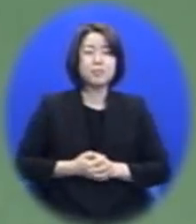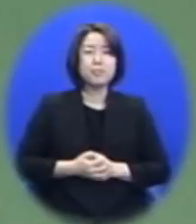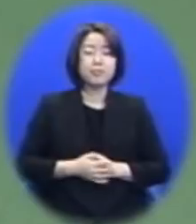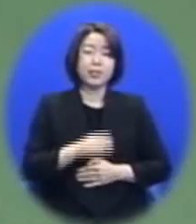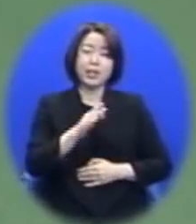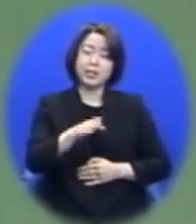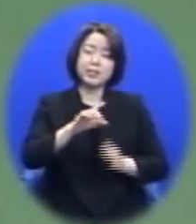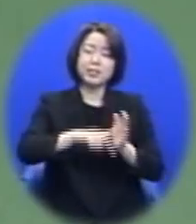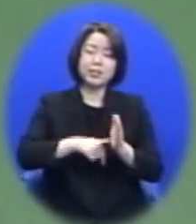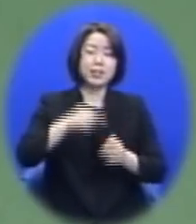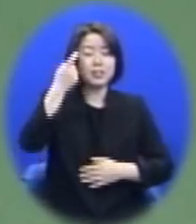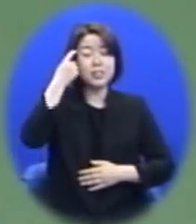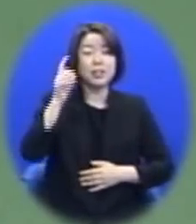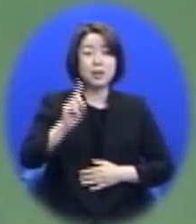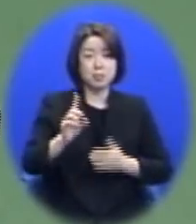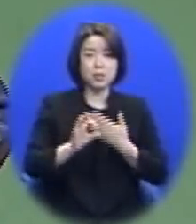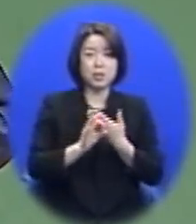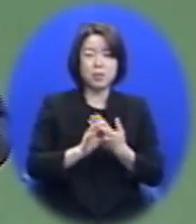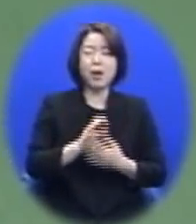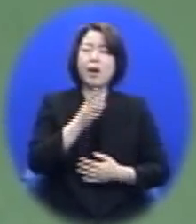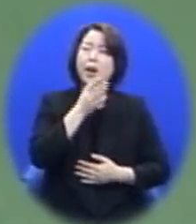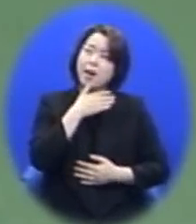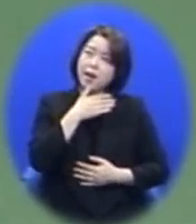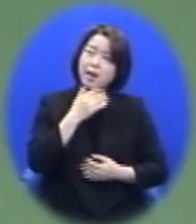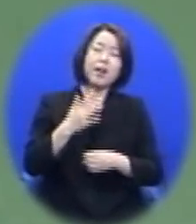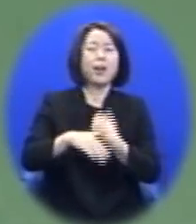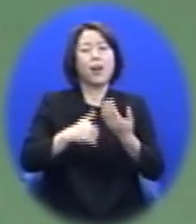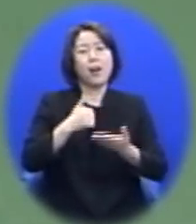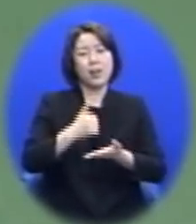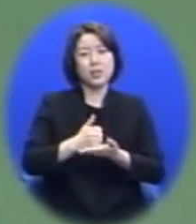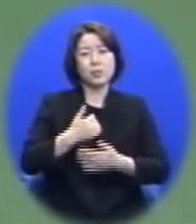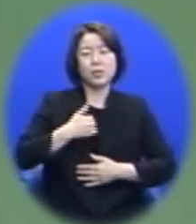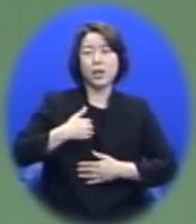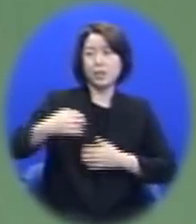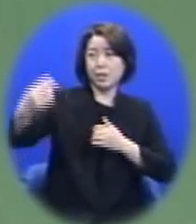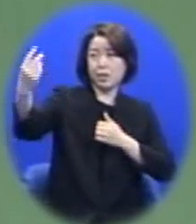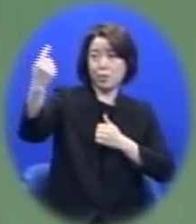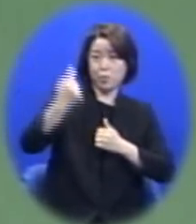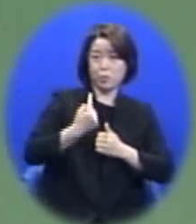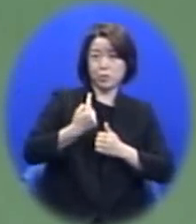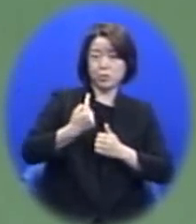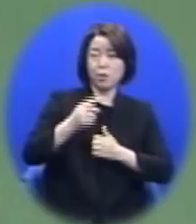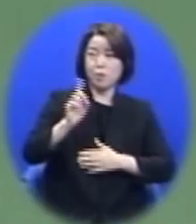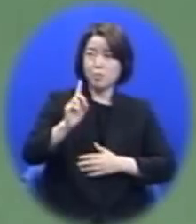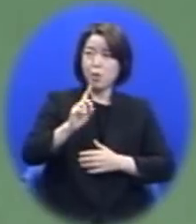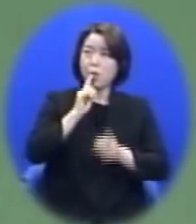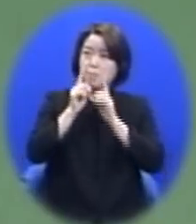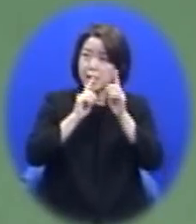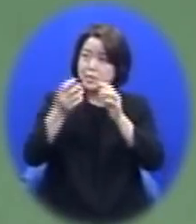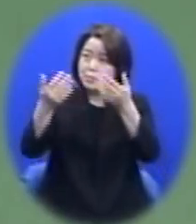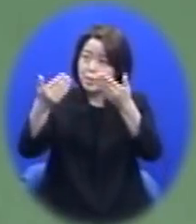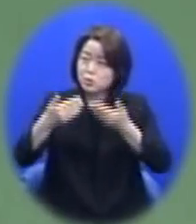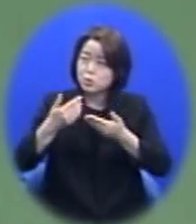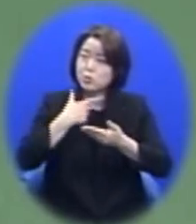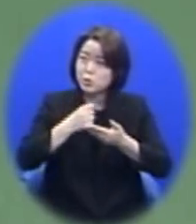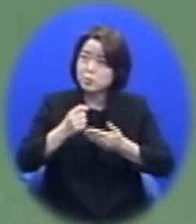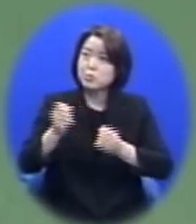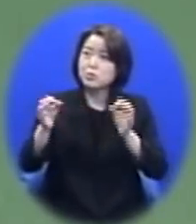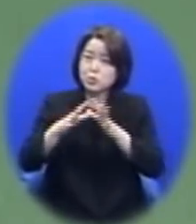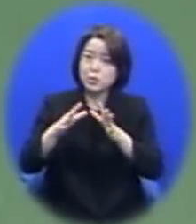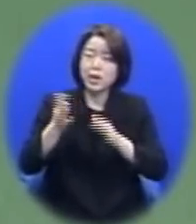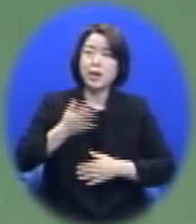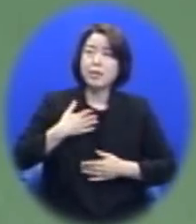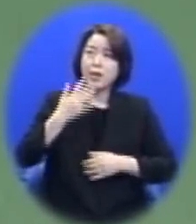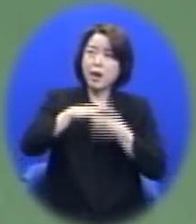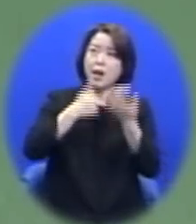그러면서 생각했습니다. 아, 하나님도 나를 나에게 다가오셔서 뭔가 말씀하시려고 하는 순간에 내가 하나님께 주목하지